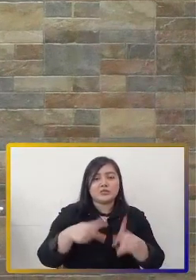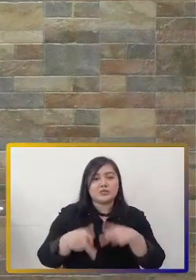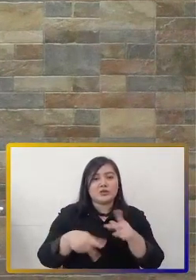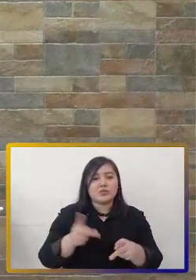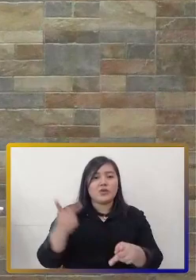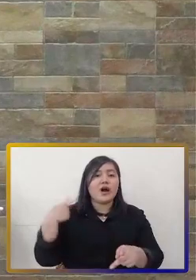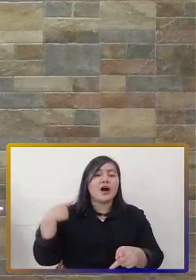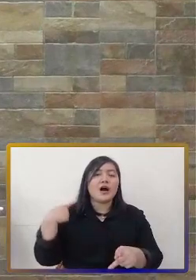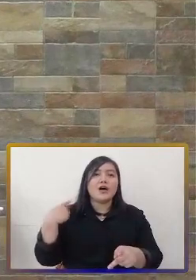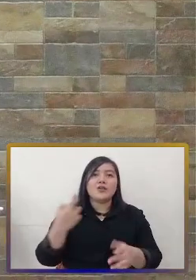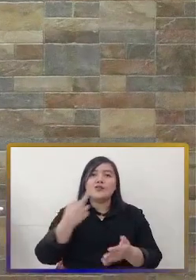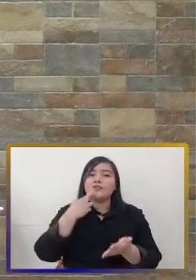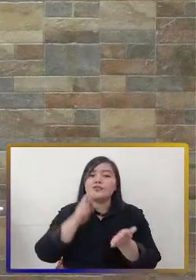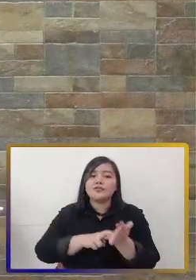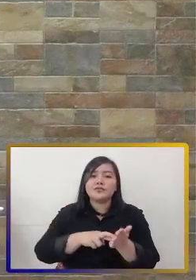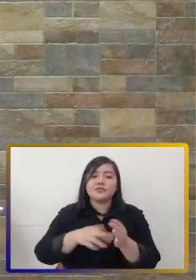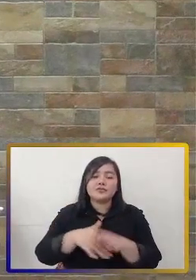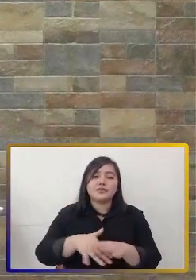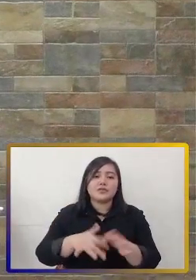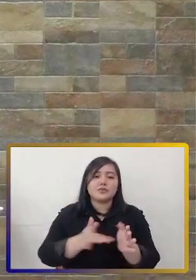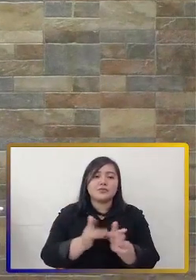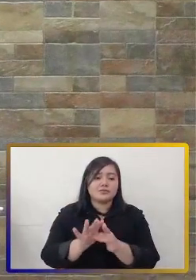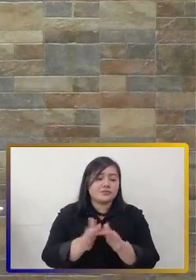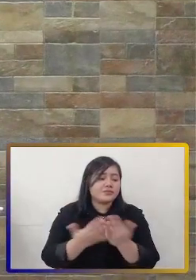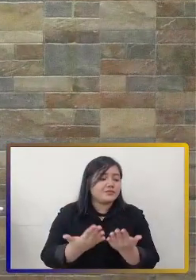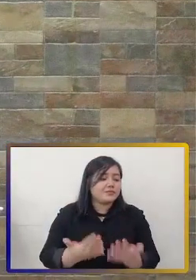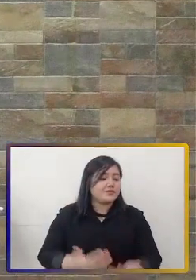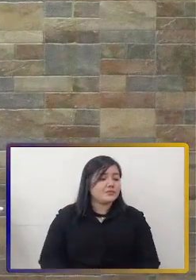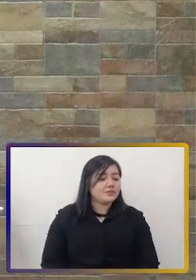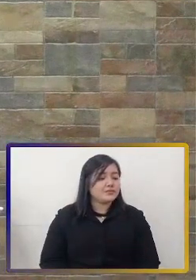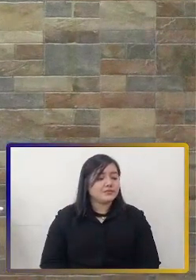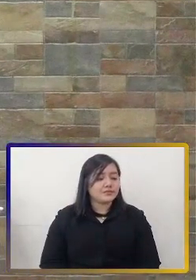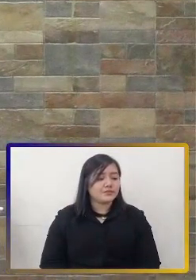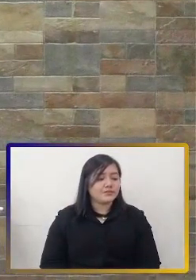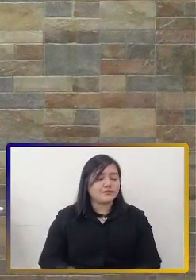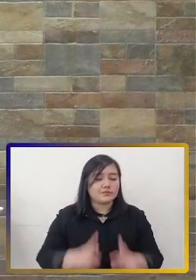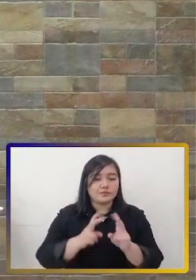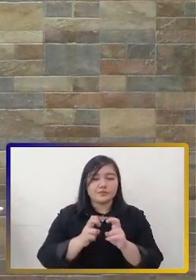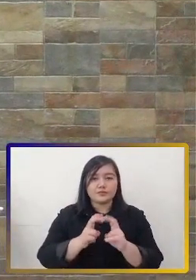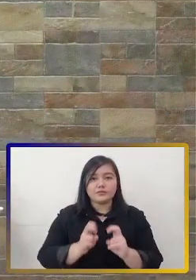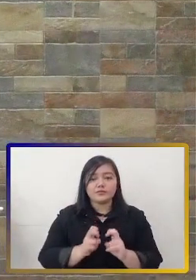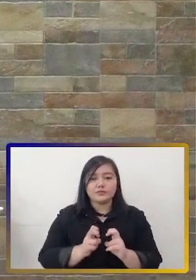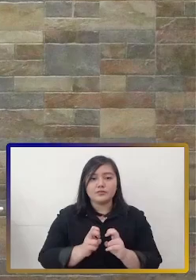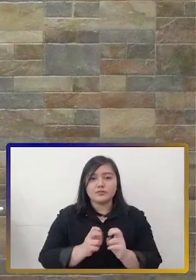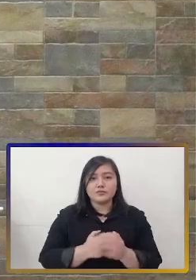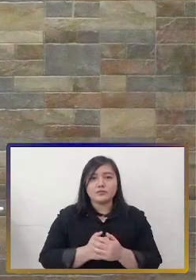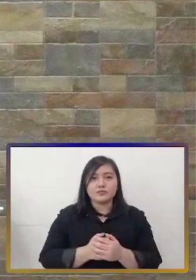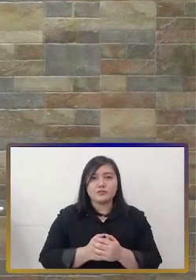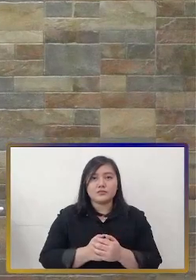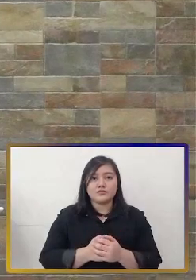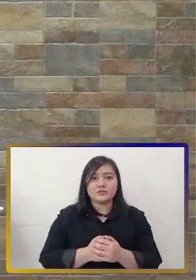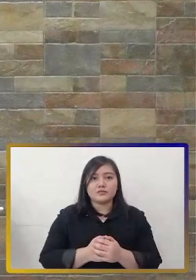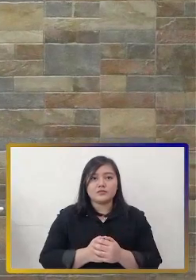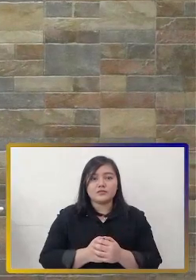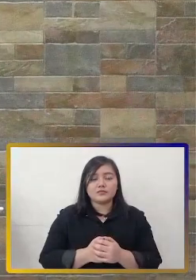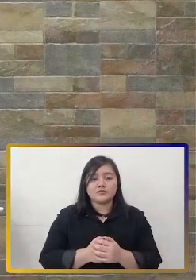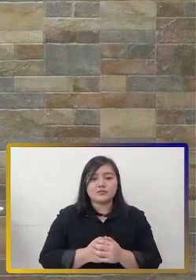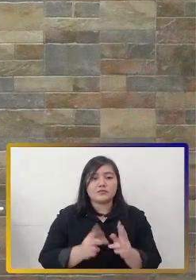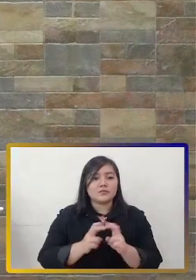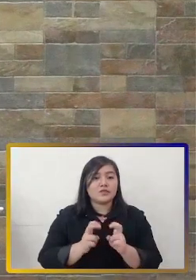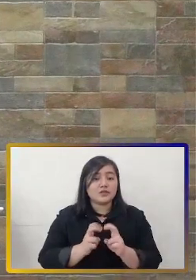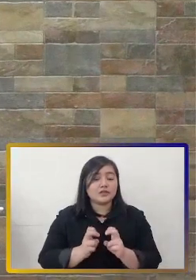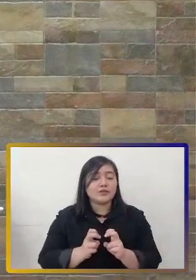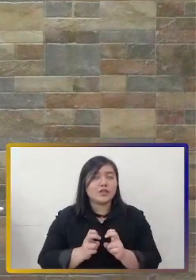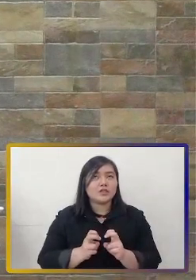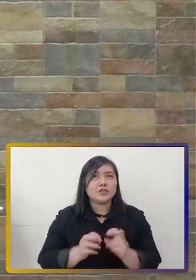mga kapatid, sila po ay dito sa Bible na binabasa po natin, wala po tayong makikita dito na kanilang exact na profile,